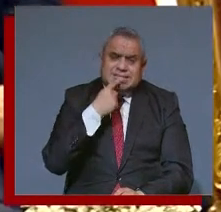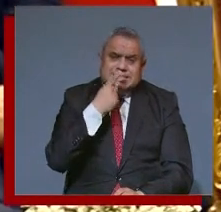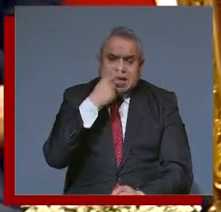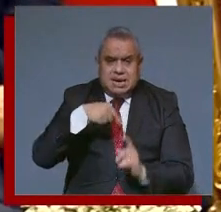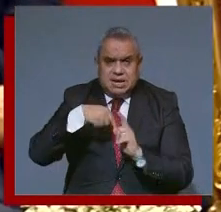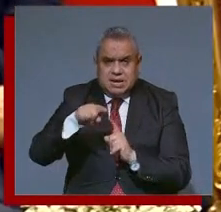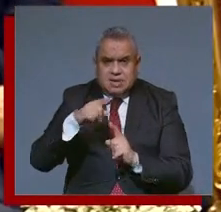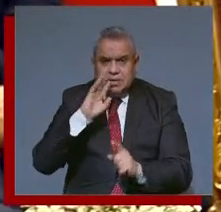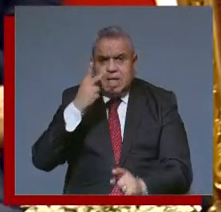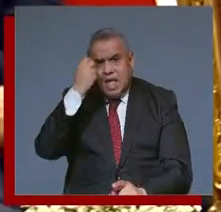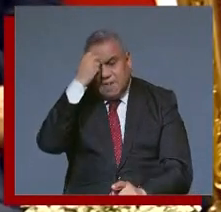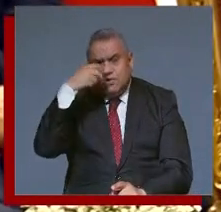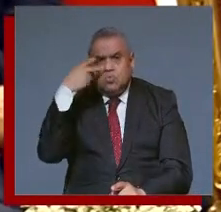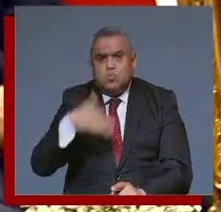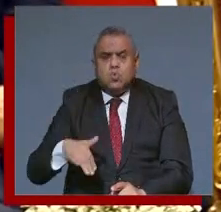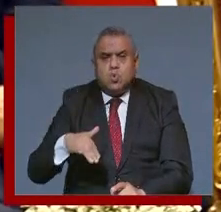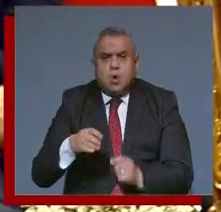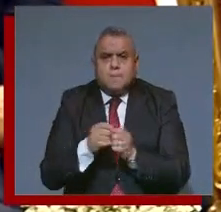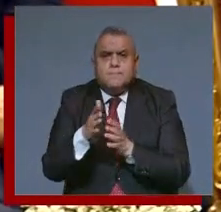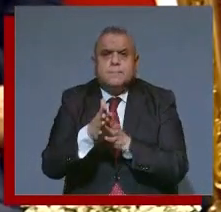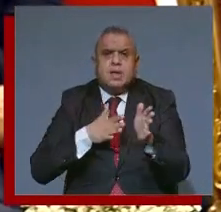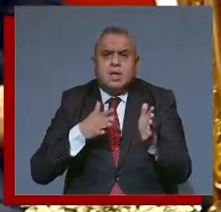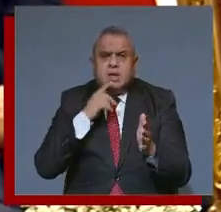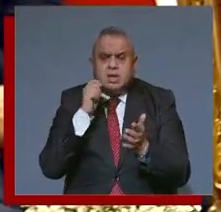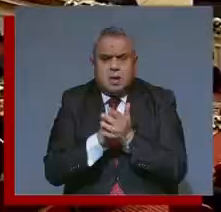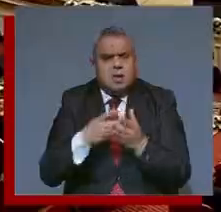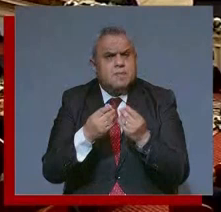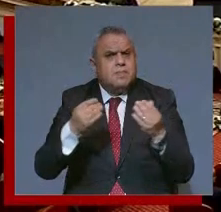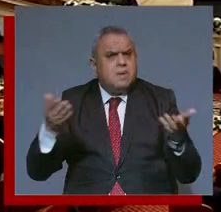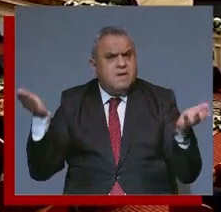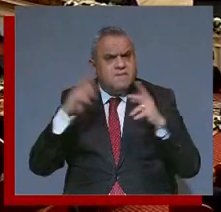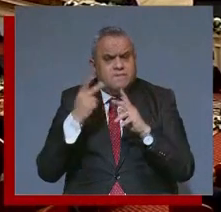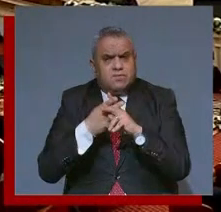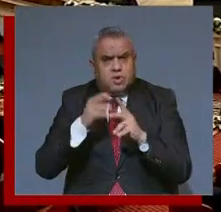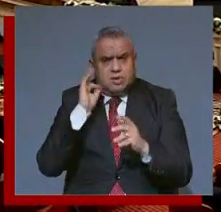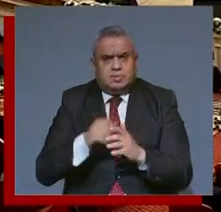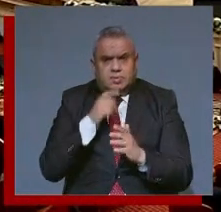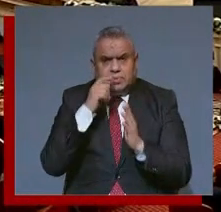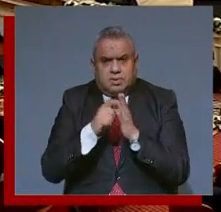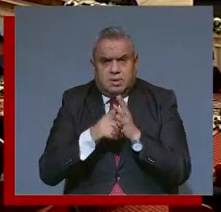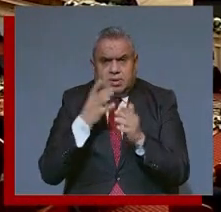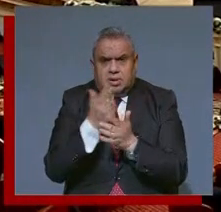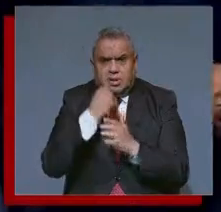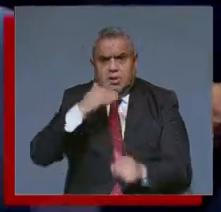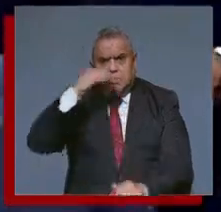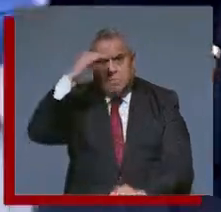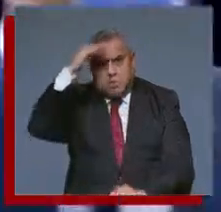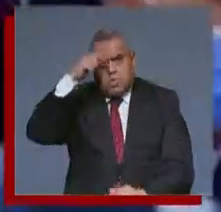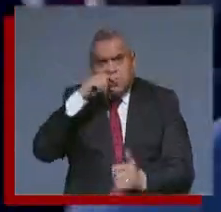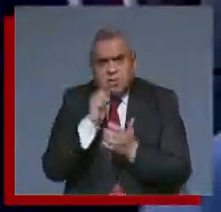هنبقى 2.5 مليار. ده سوق كبير قوي، وبالتالي المستقبل